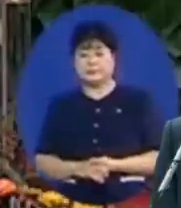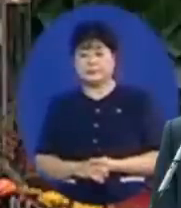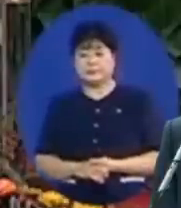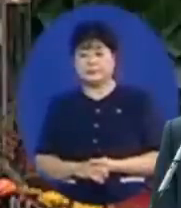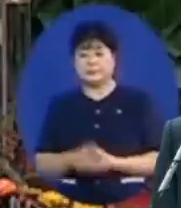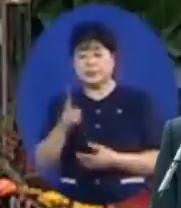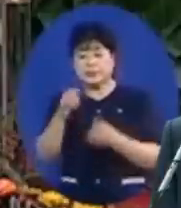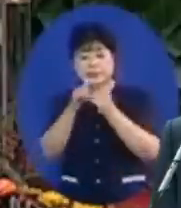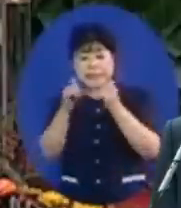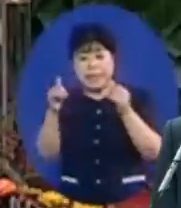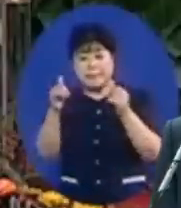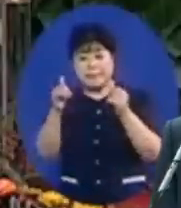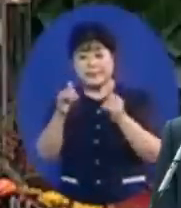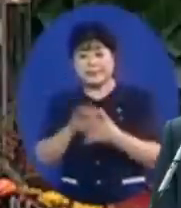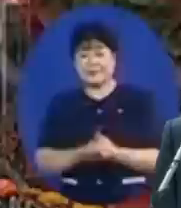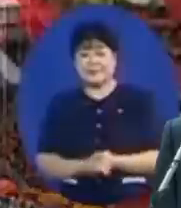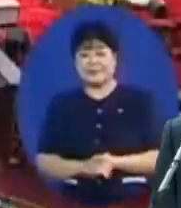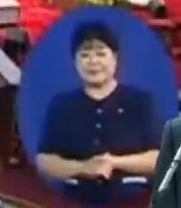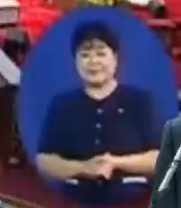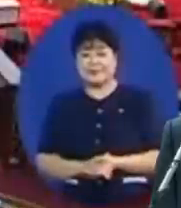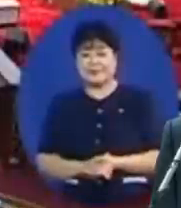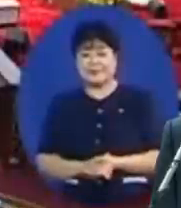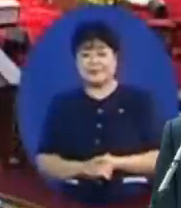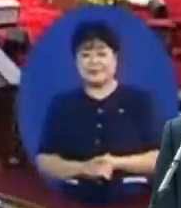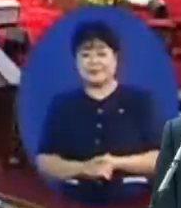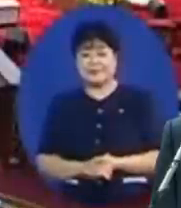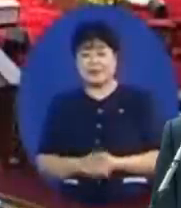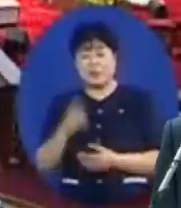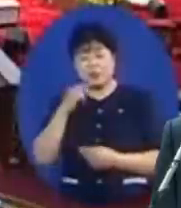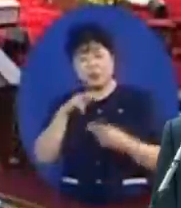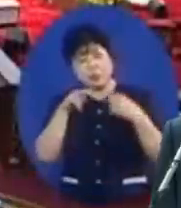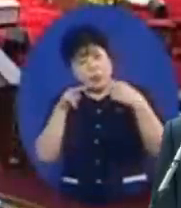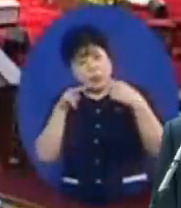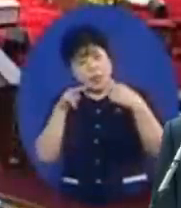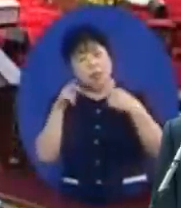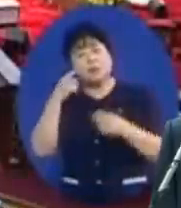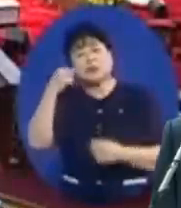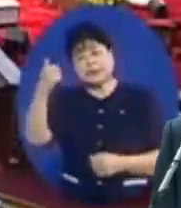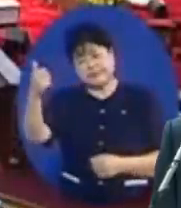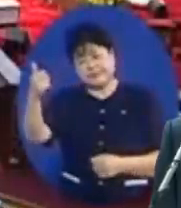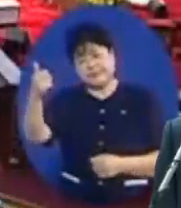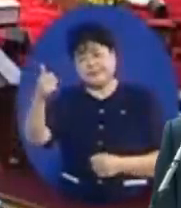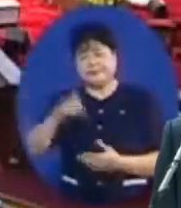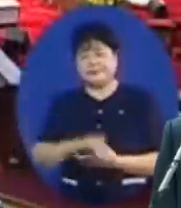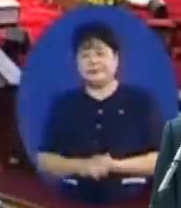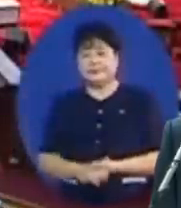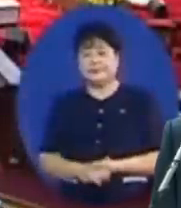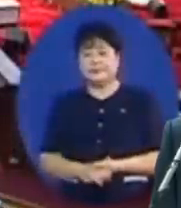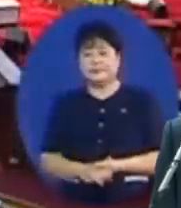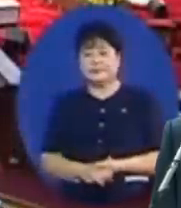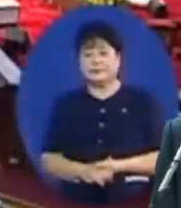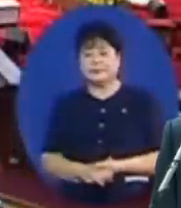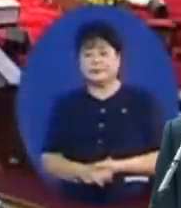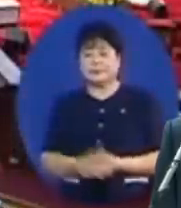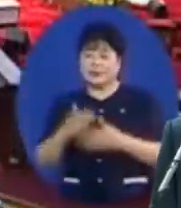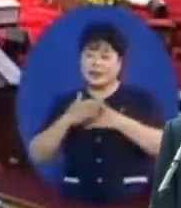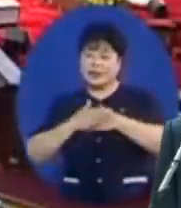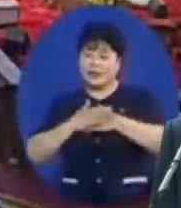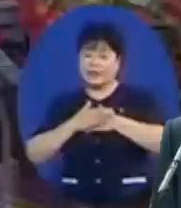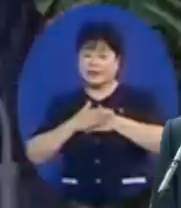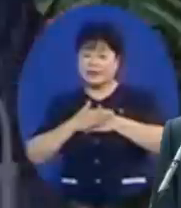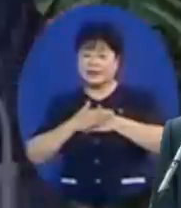그 사람은 잠시 목사님을 보다가 목사님 나는